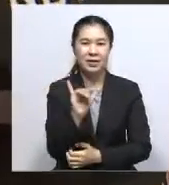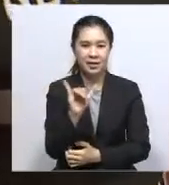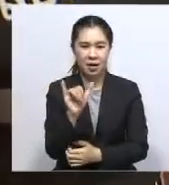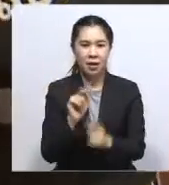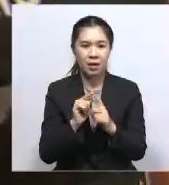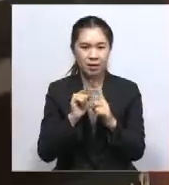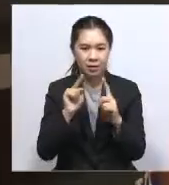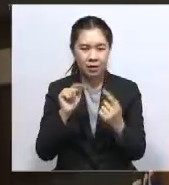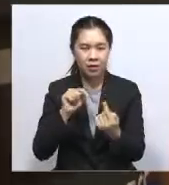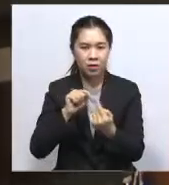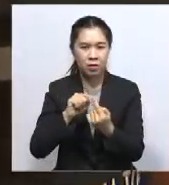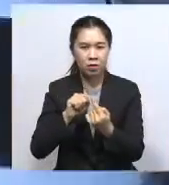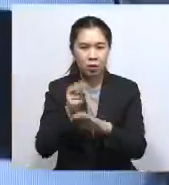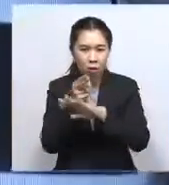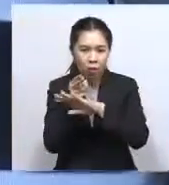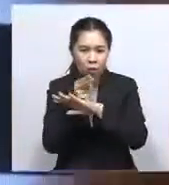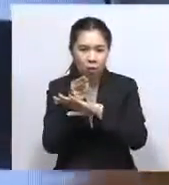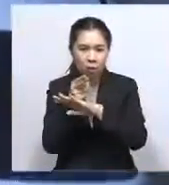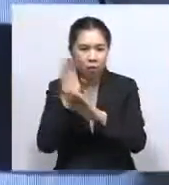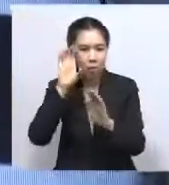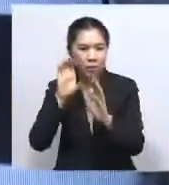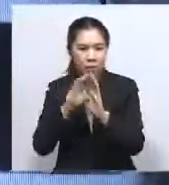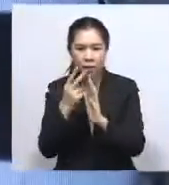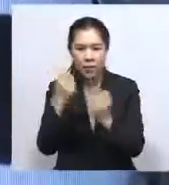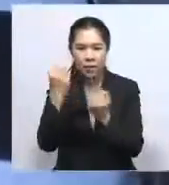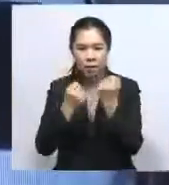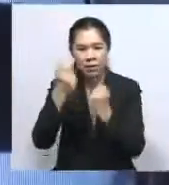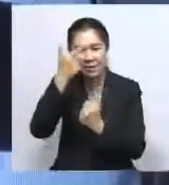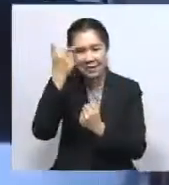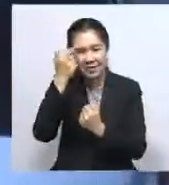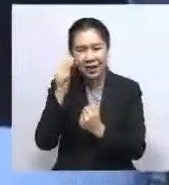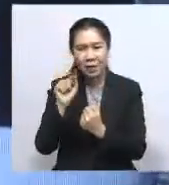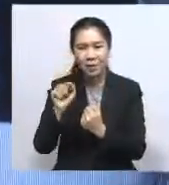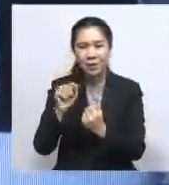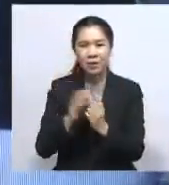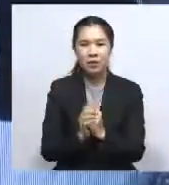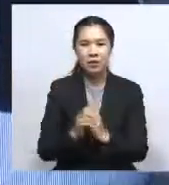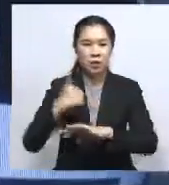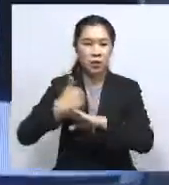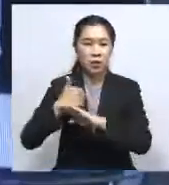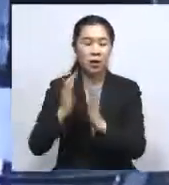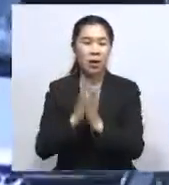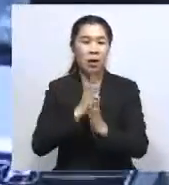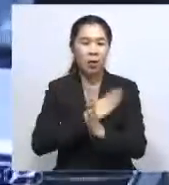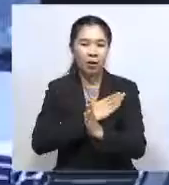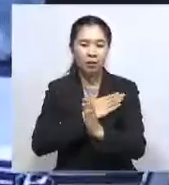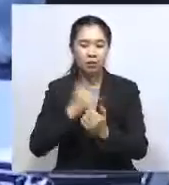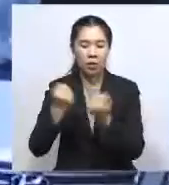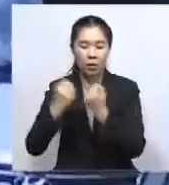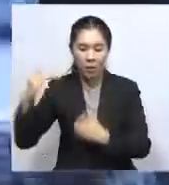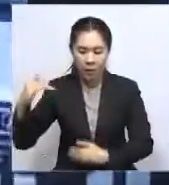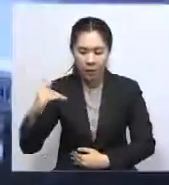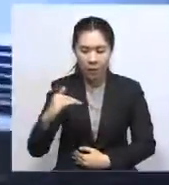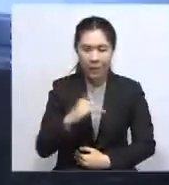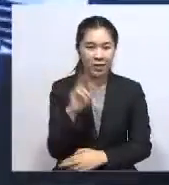ส่วนเรื่องของภาพจากกล้องวงจรปิดนะคะที่พบว่ามีรถคันสีดำที่เจ้าอาวาสวัดสะเกดนั่งกลับเข้ามาที่วัดเมื่อช่วงเที่ย